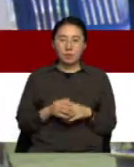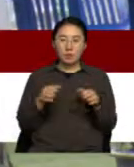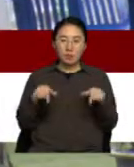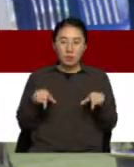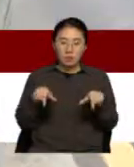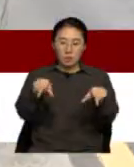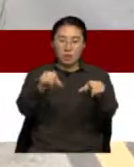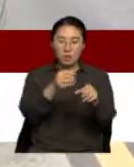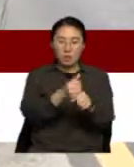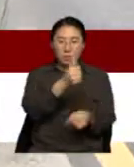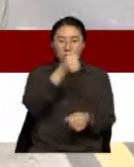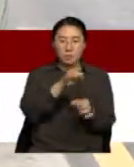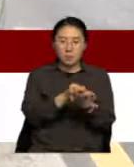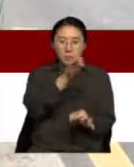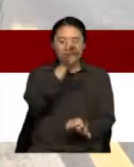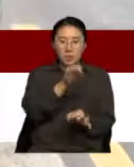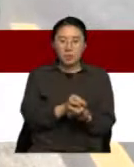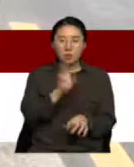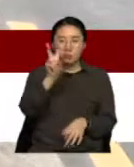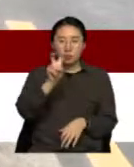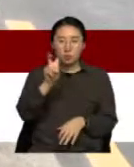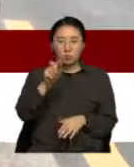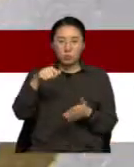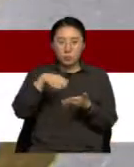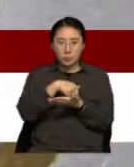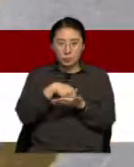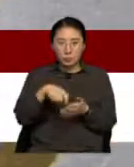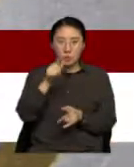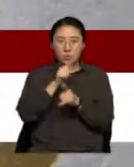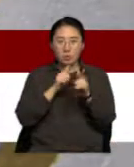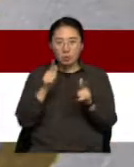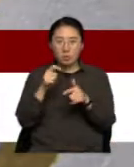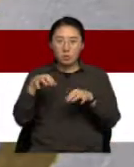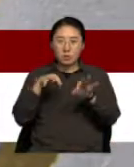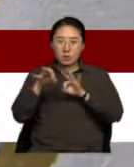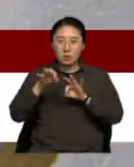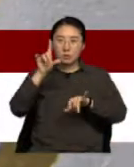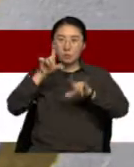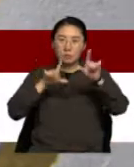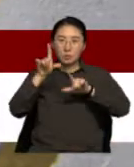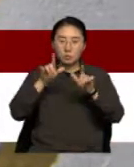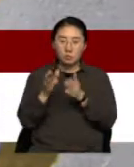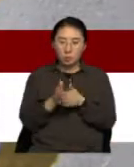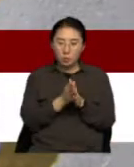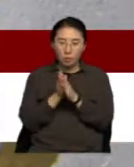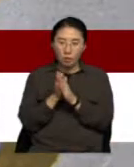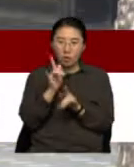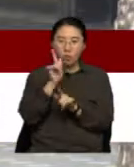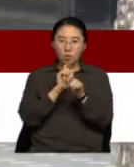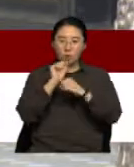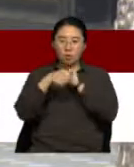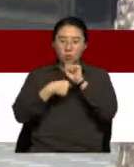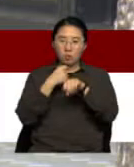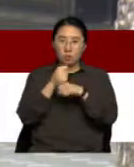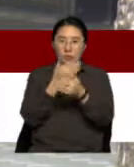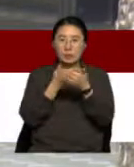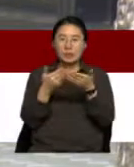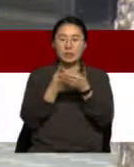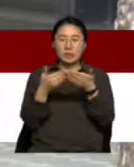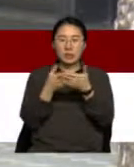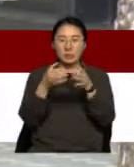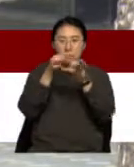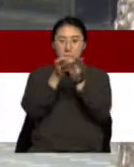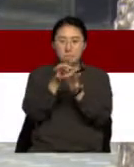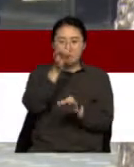가로변 전봇대 20개에 각각 다듬이질과 배짜기, 장터 모습, 잉어와 십장생 등을 소재로 한 민화가